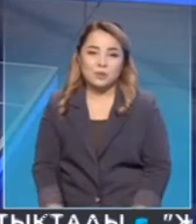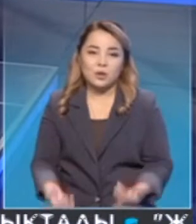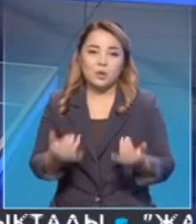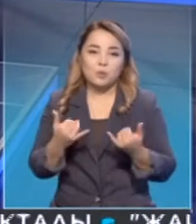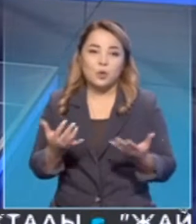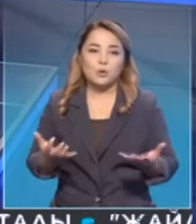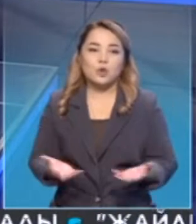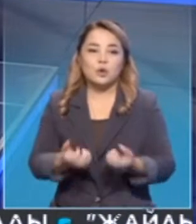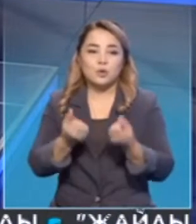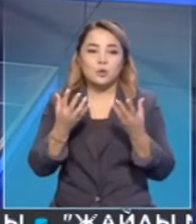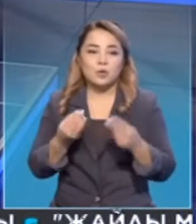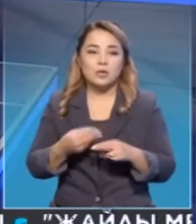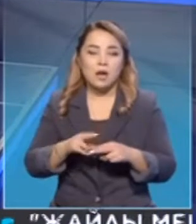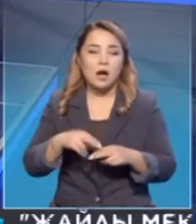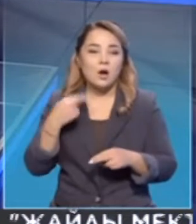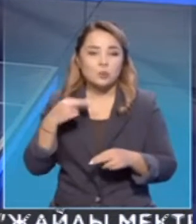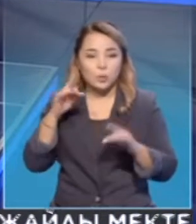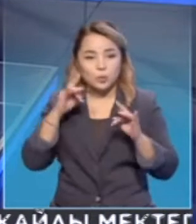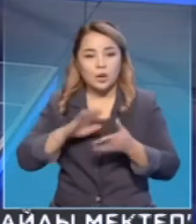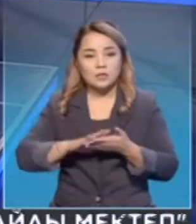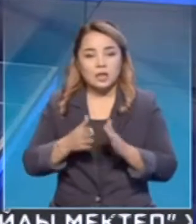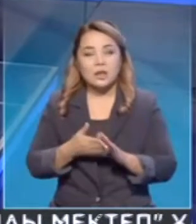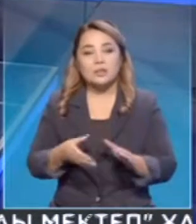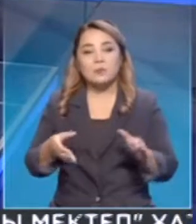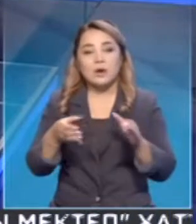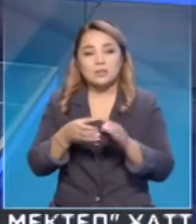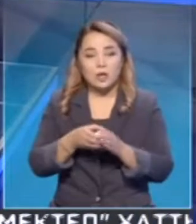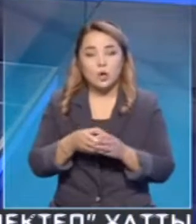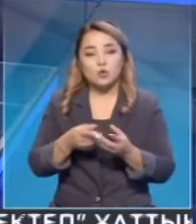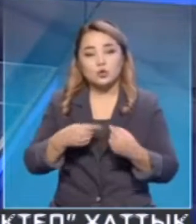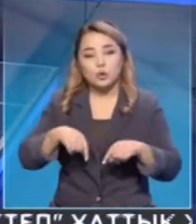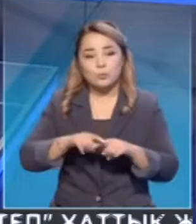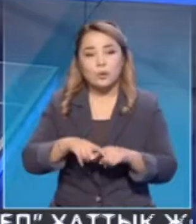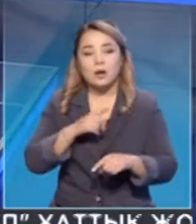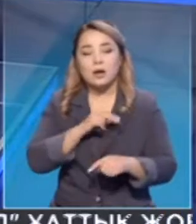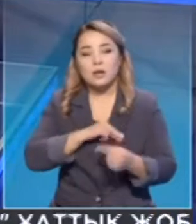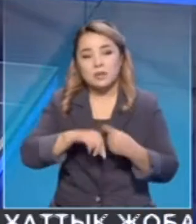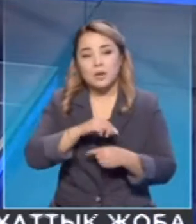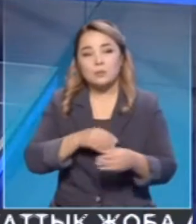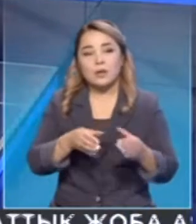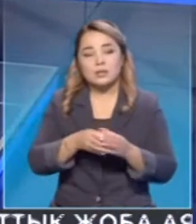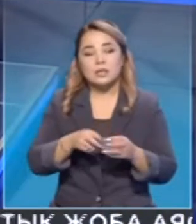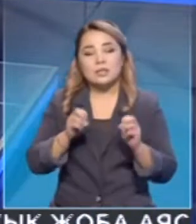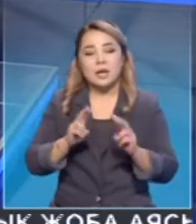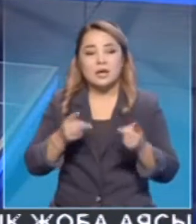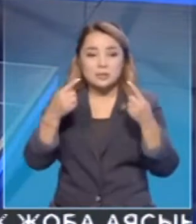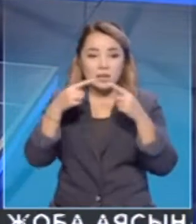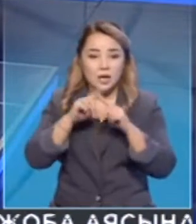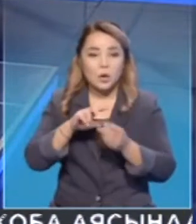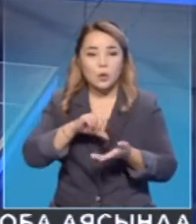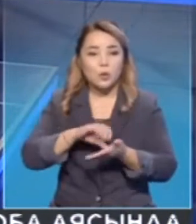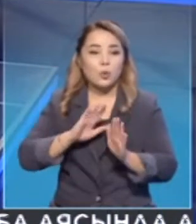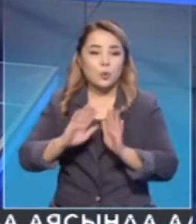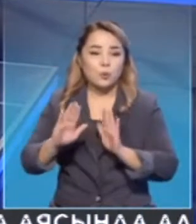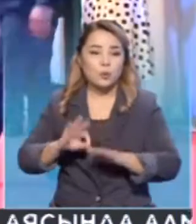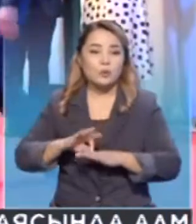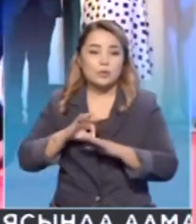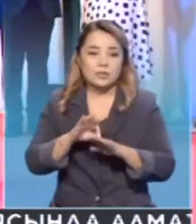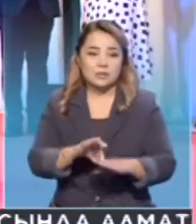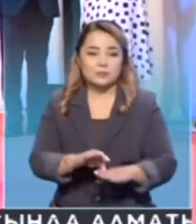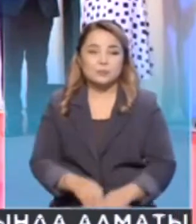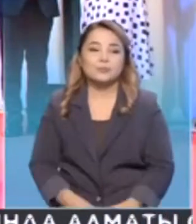Бүгін құтқарушылар күні. Ақтөбедегі төтенше жағдайлар департаментінің ұжымы кәсіби мерекелеріне орай арнайы техникалар көрмесін өткізді.